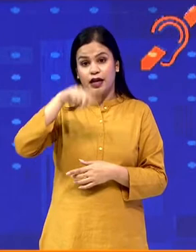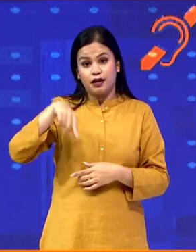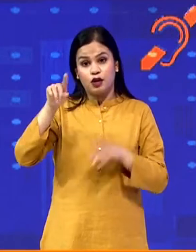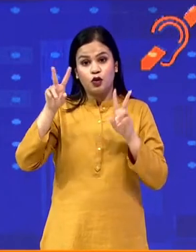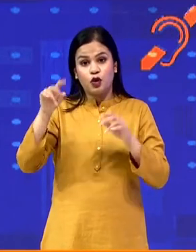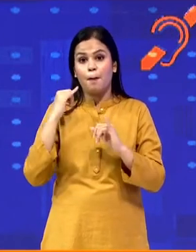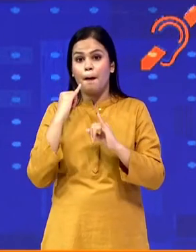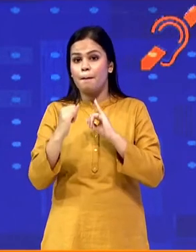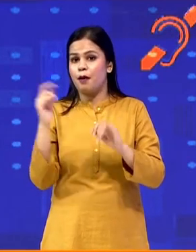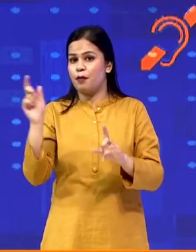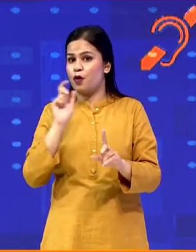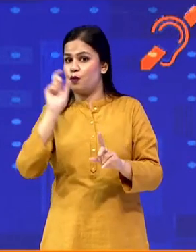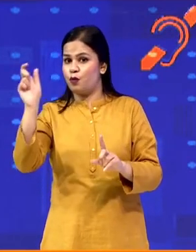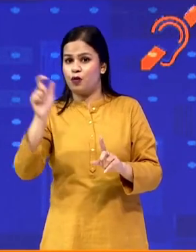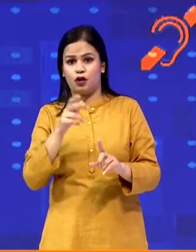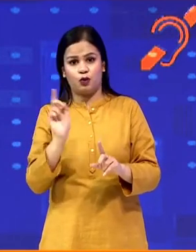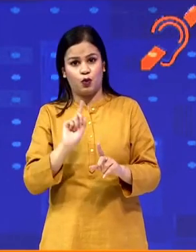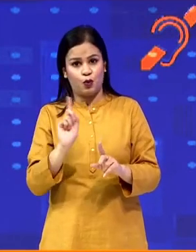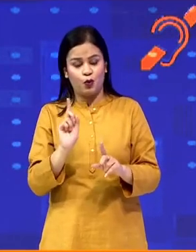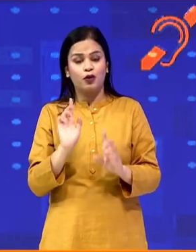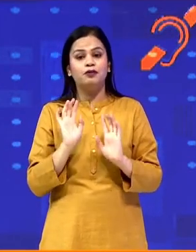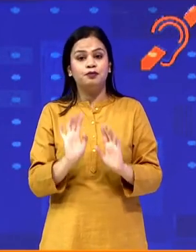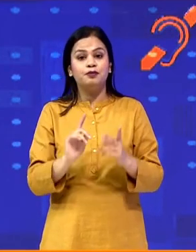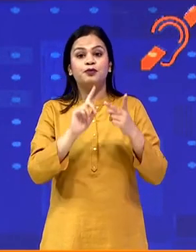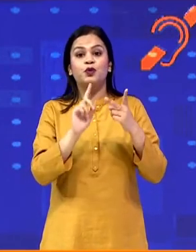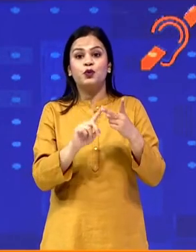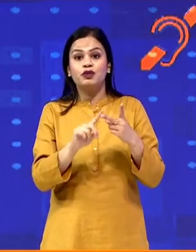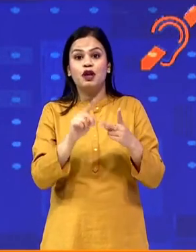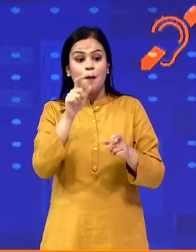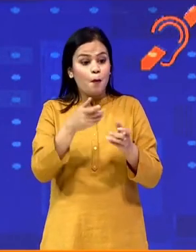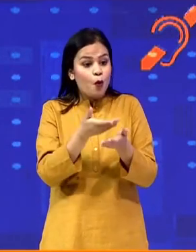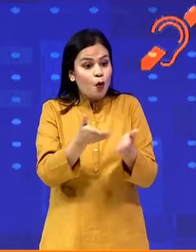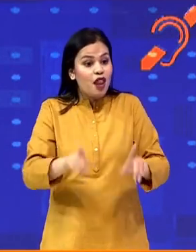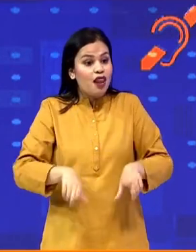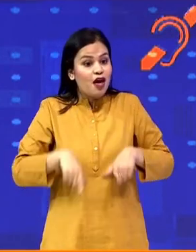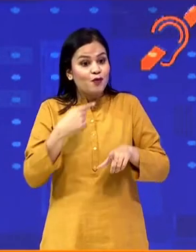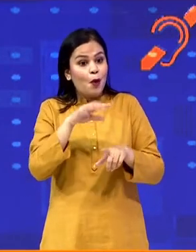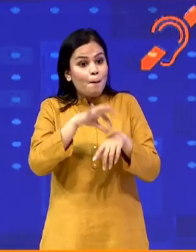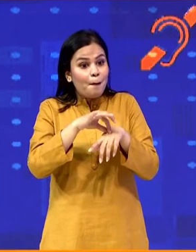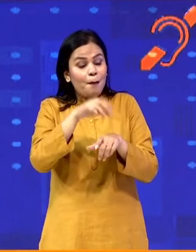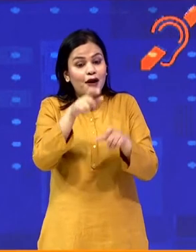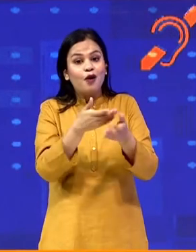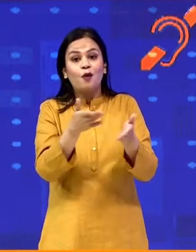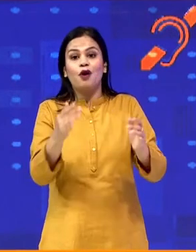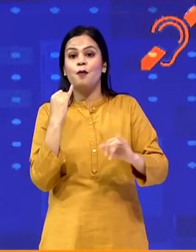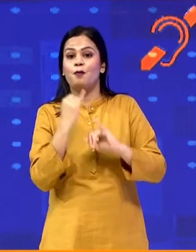बुरी चीज कहना एन देशवासियों के बड़े में